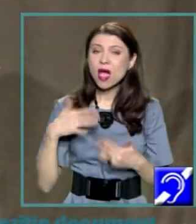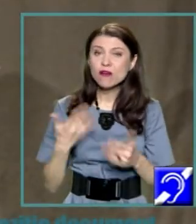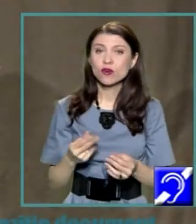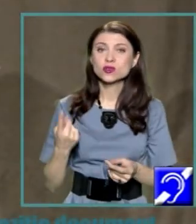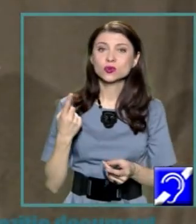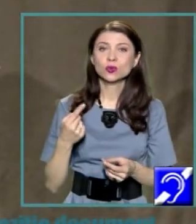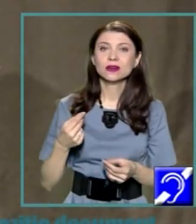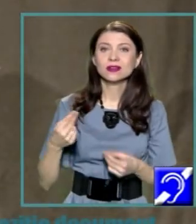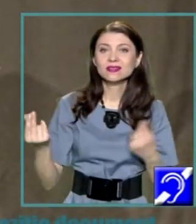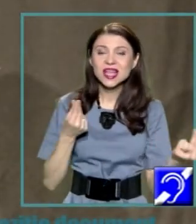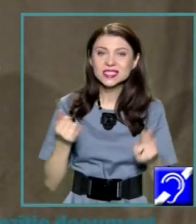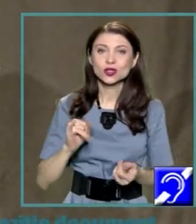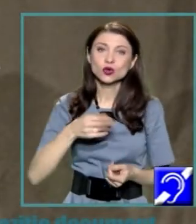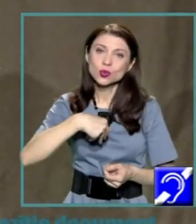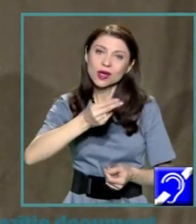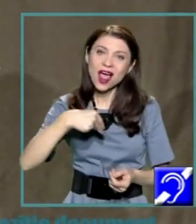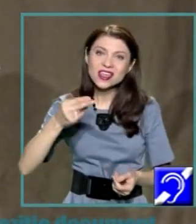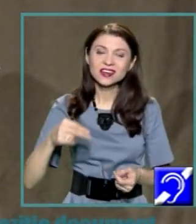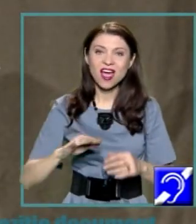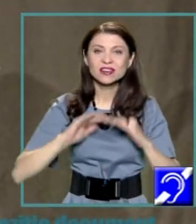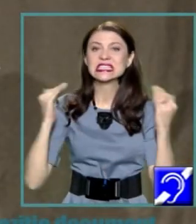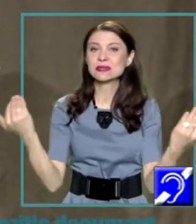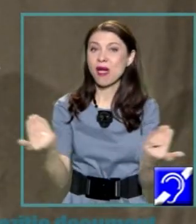un caligraf în spațiu, și